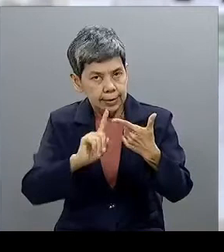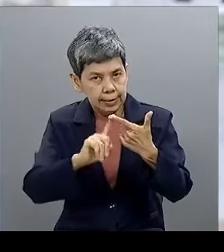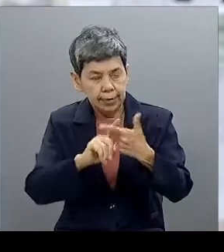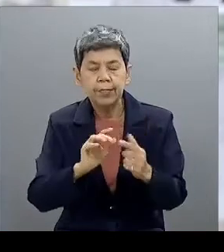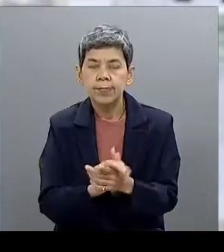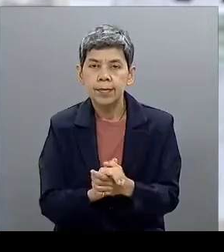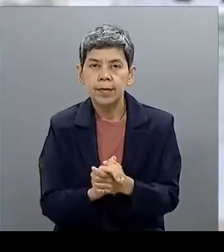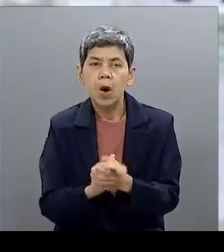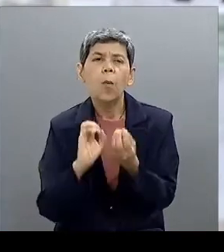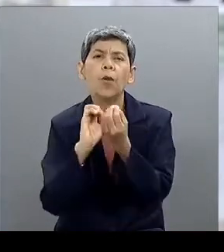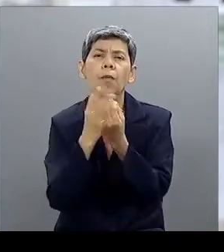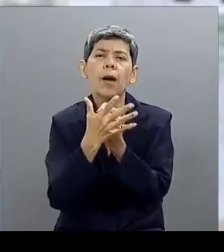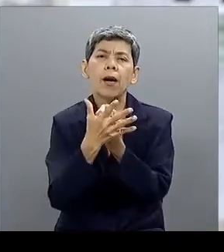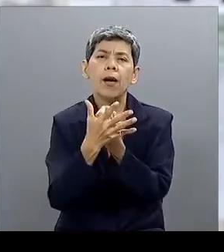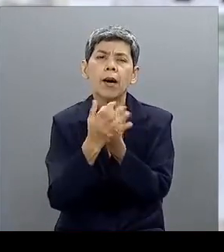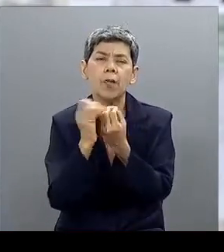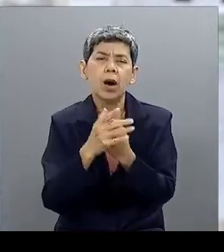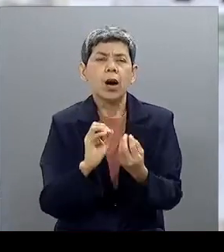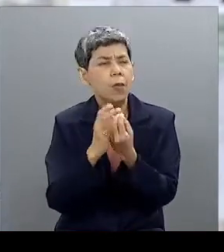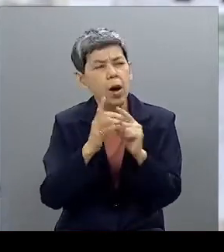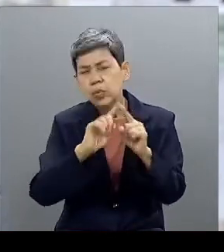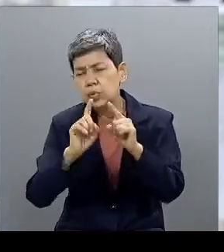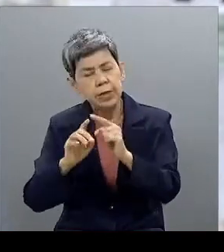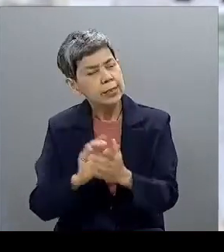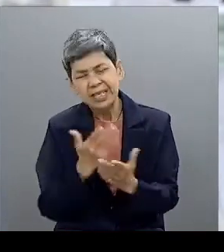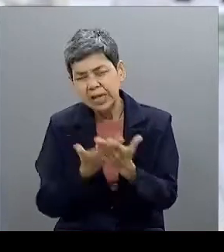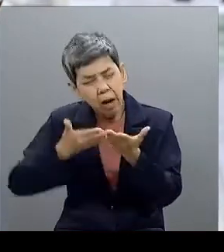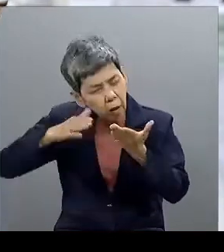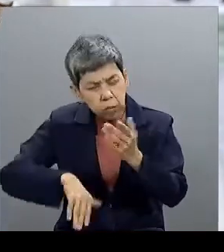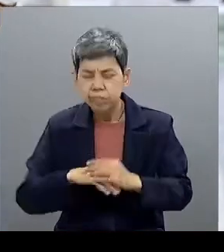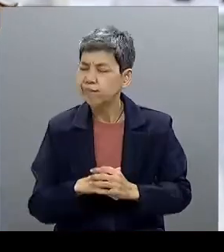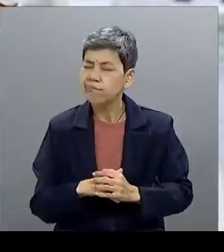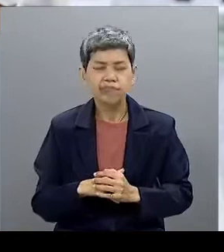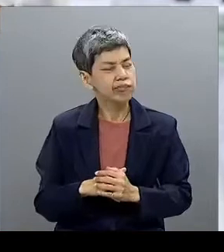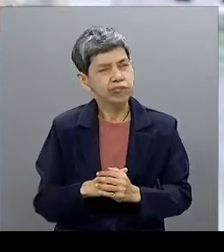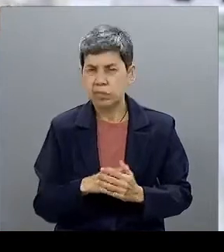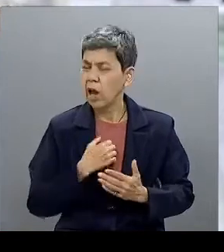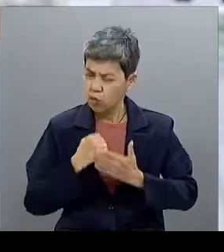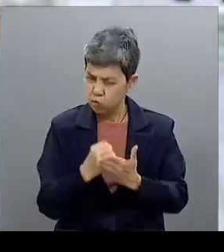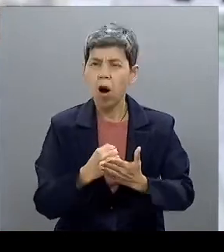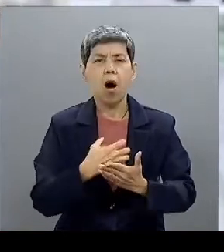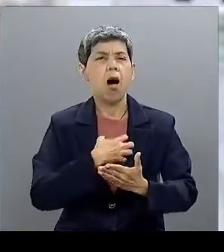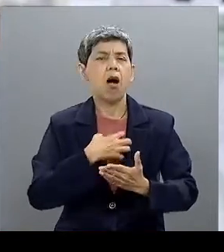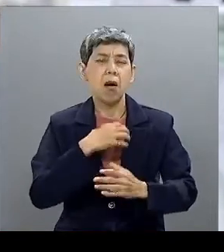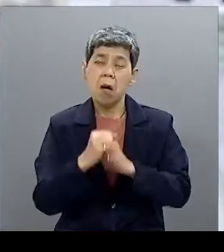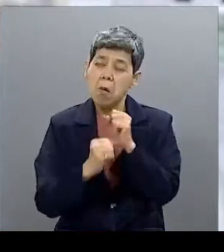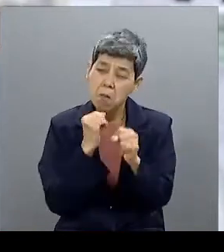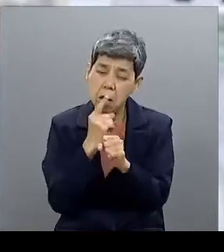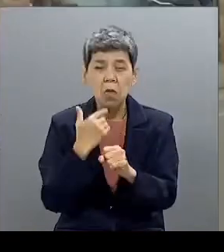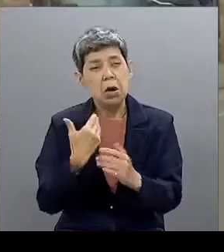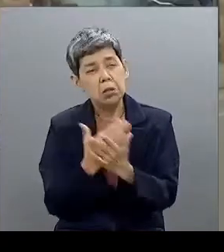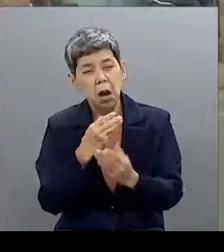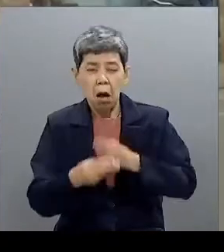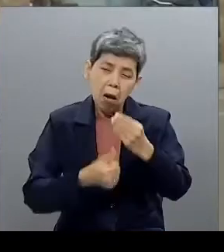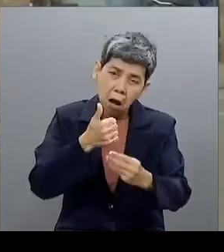ไม้ก็พวกไม้ผลราคาตกต่ำมากบางปีก็ได้บางปีก็ไม่ได้